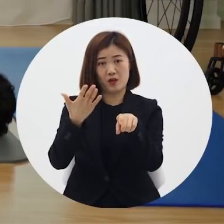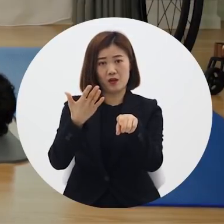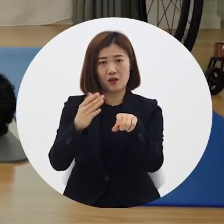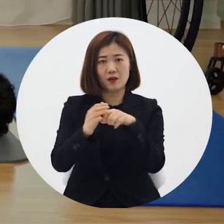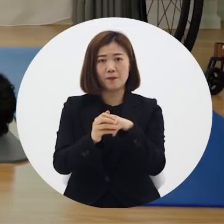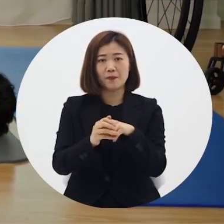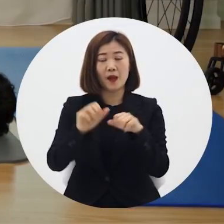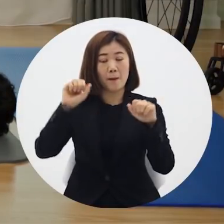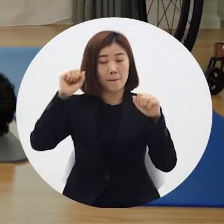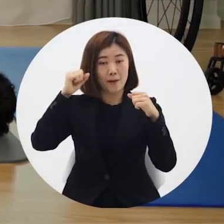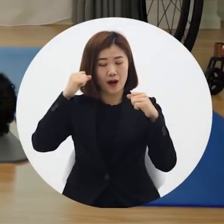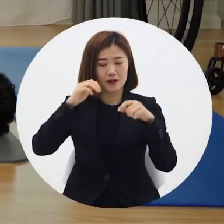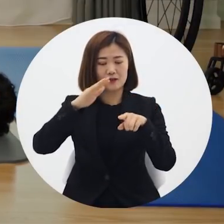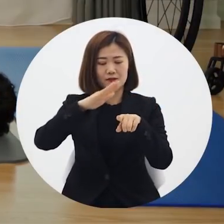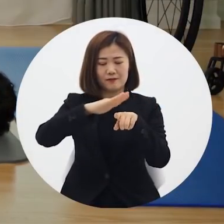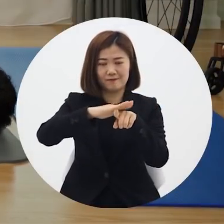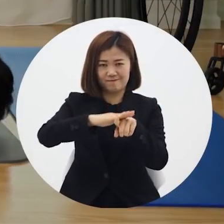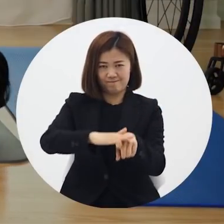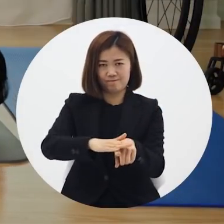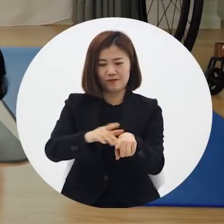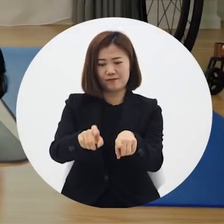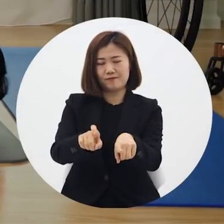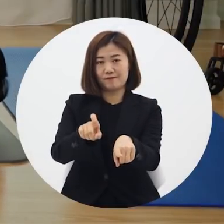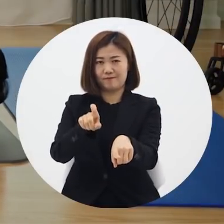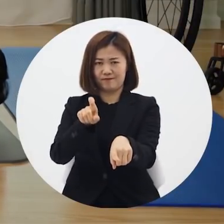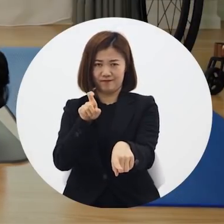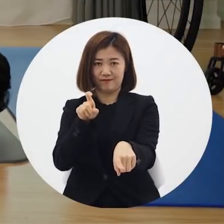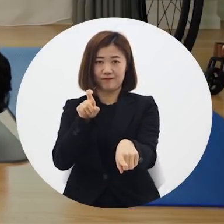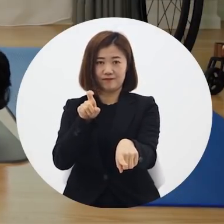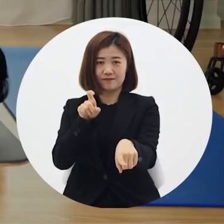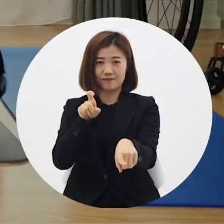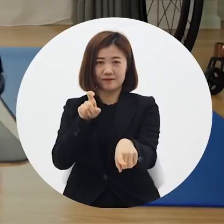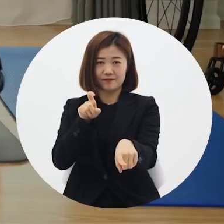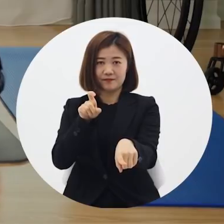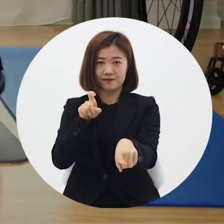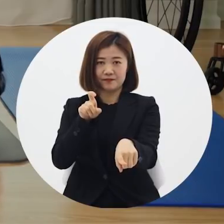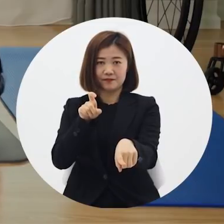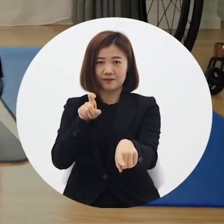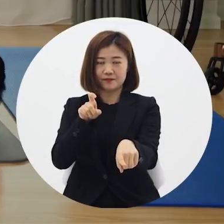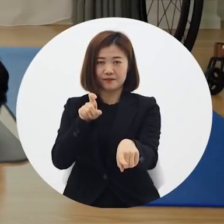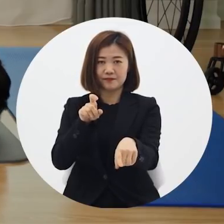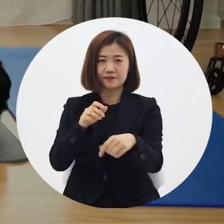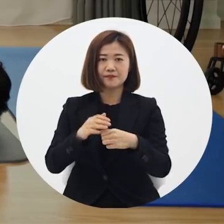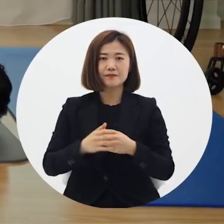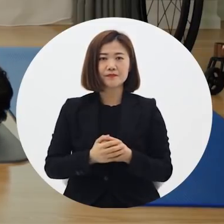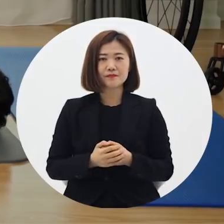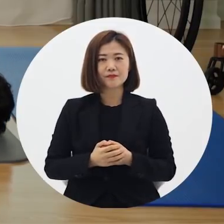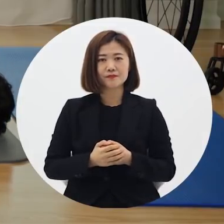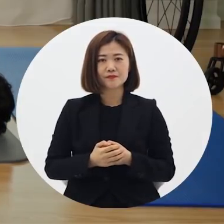포인트는 다리를 펴주시는 겁니다. 마랑님 도와주세요. 예. 네.